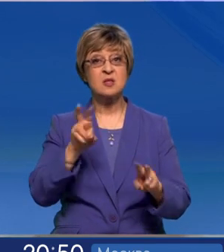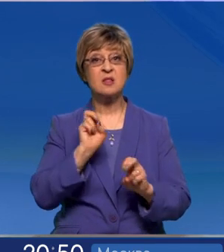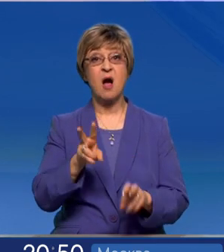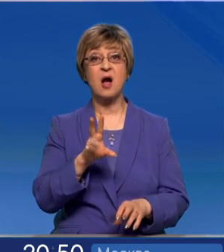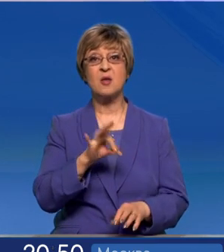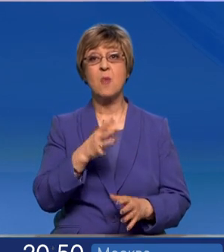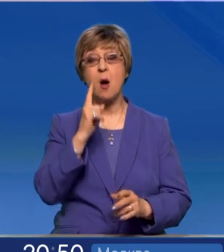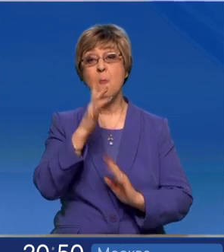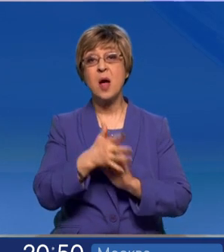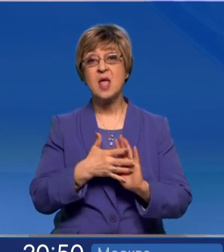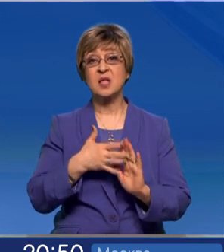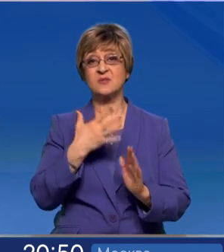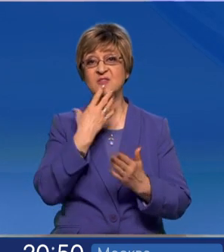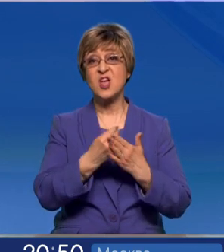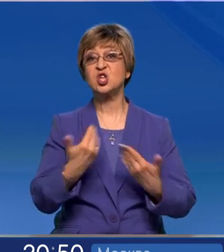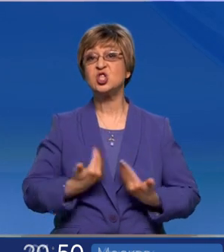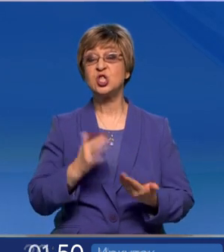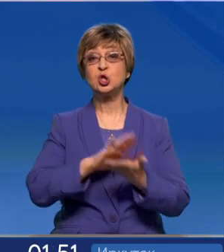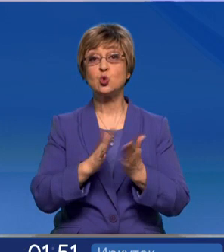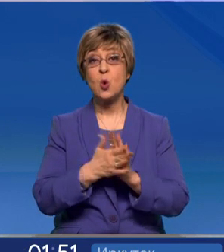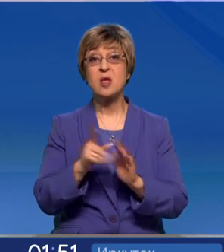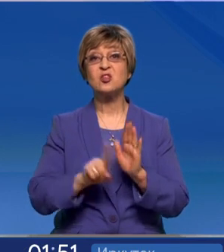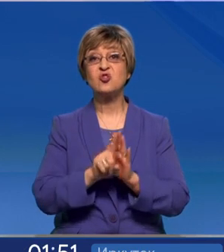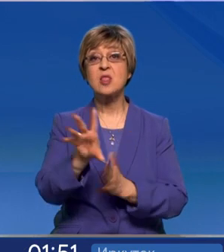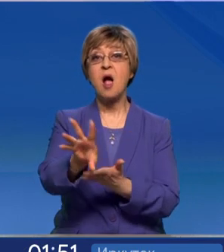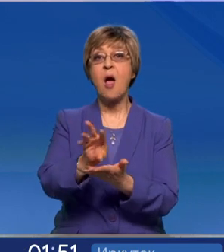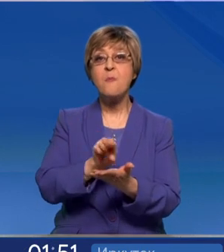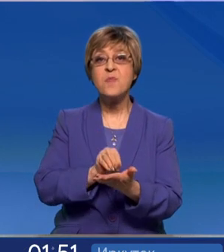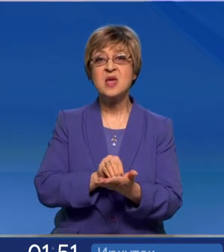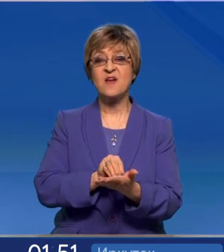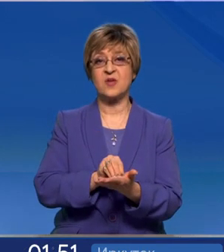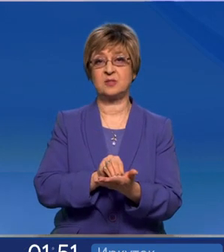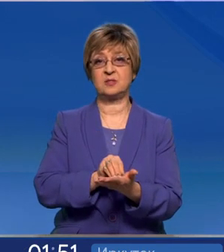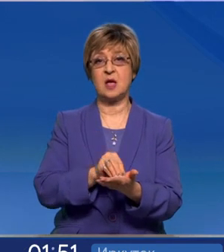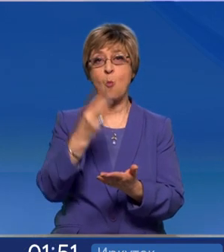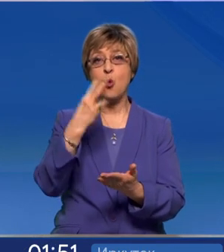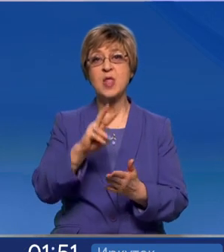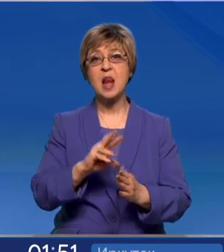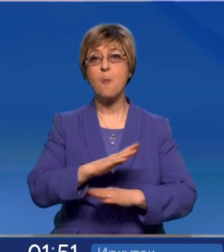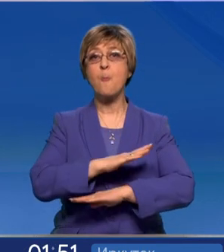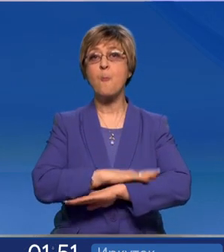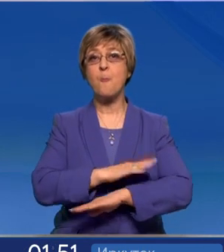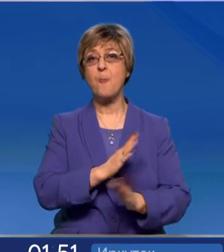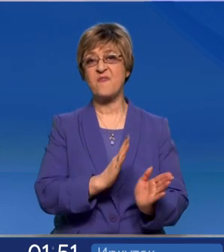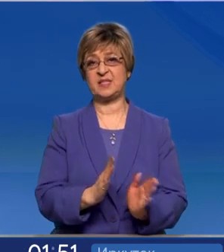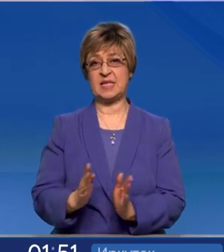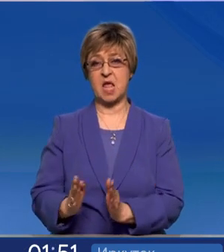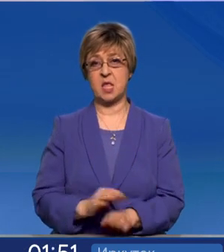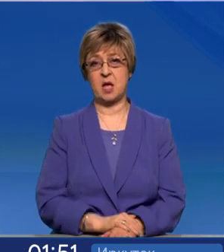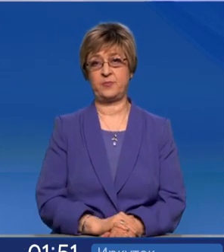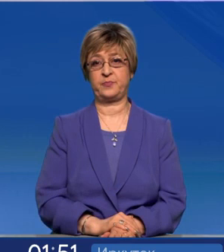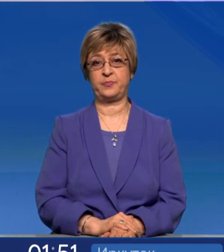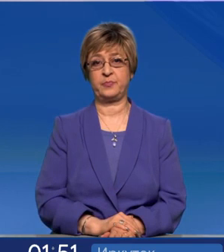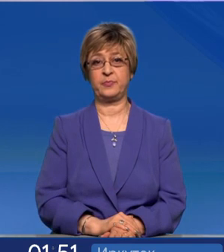своей жизненной ситуации, и они начинают копировать модели поведения просто на том основании, что здесь эти люди расслаблены. И я не согласен, что они считают тех, кого